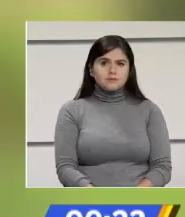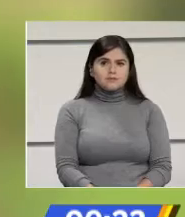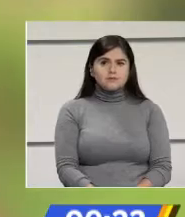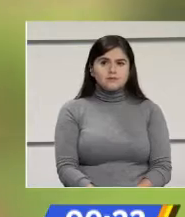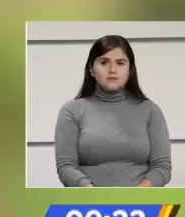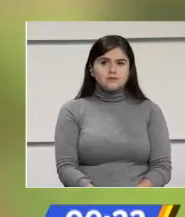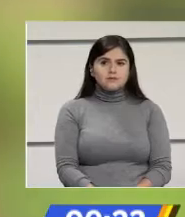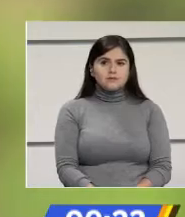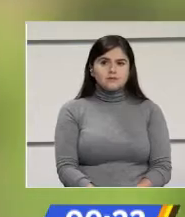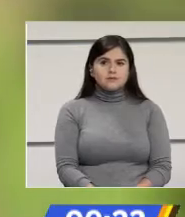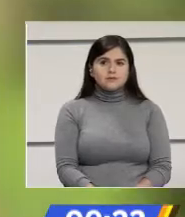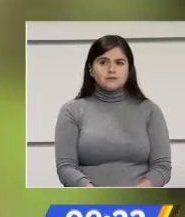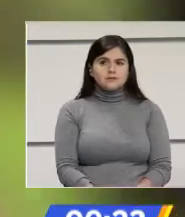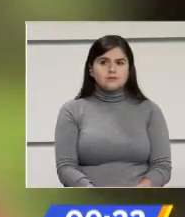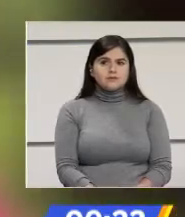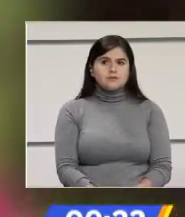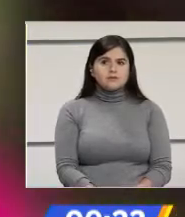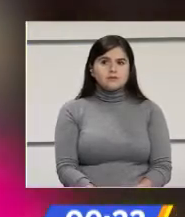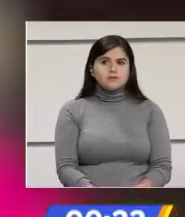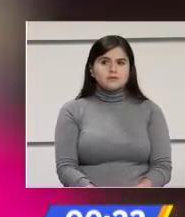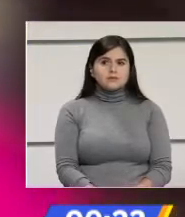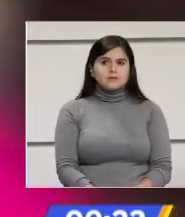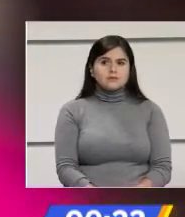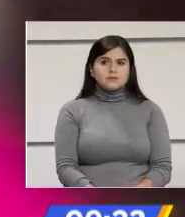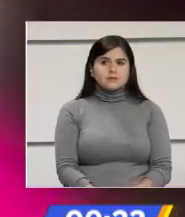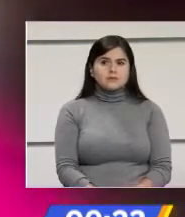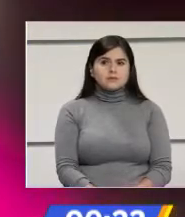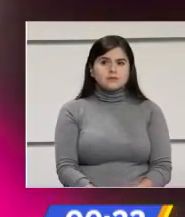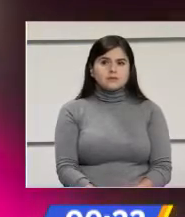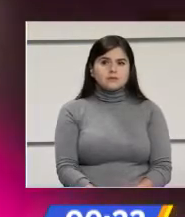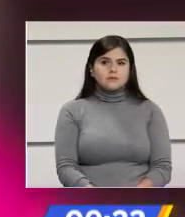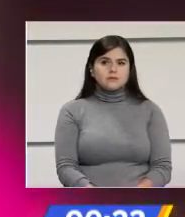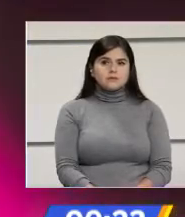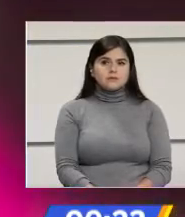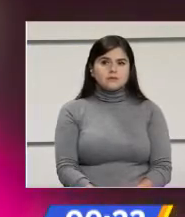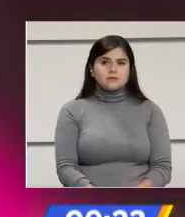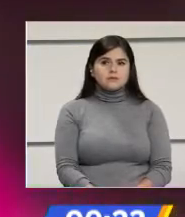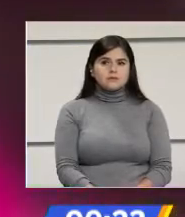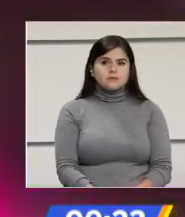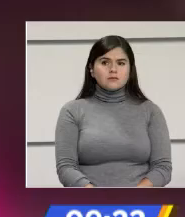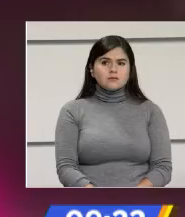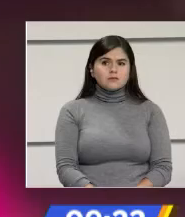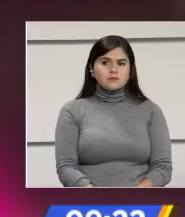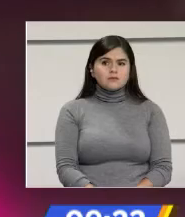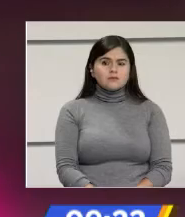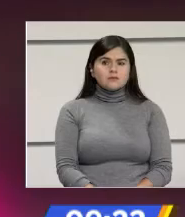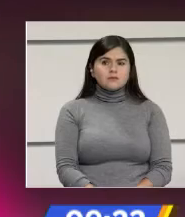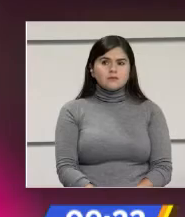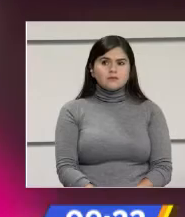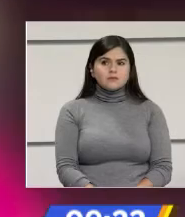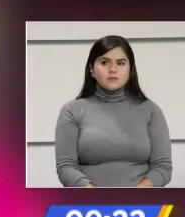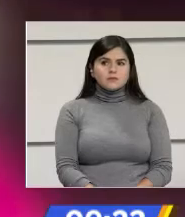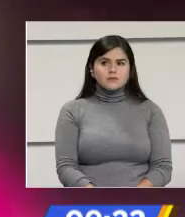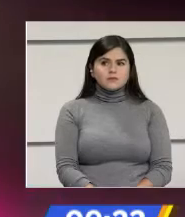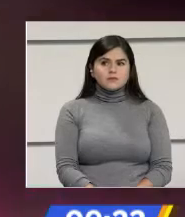Wilser. Parce qu'ils vont nous parler des traditions et coutumes des Guanacaste. Alors, fais attention, on va écouter ce qu'ils vont